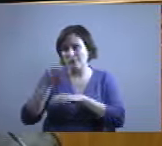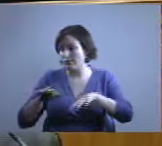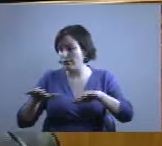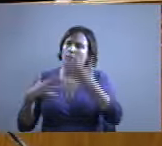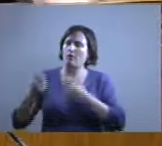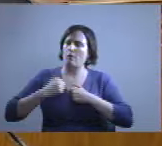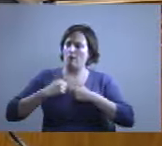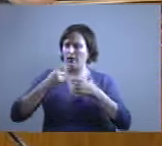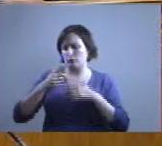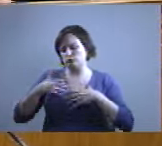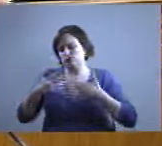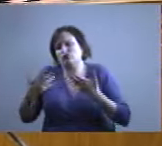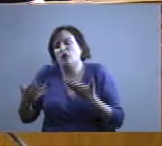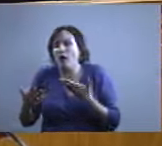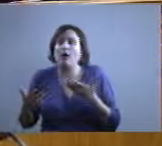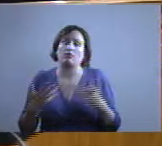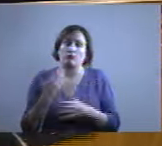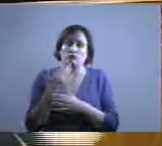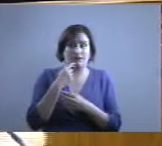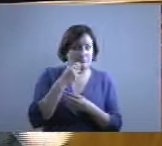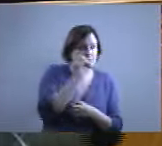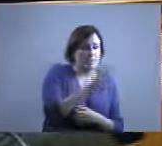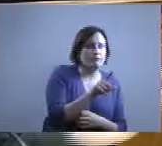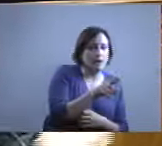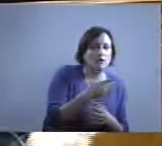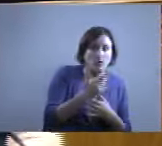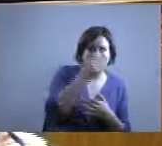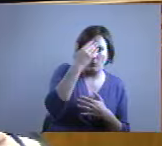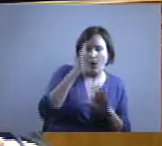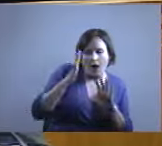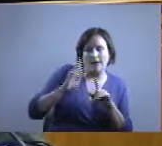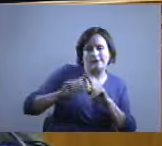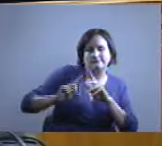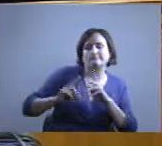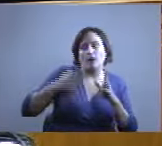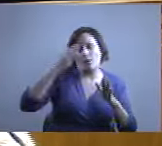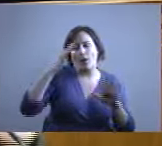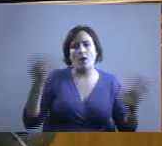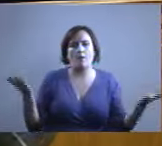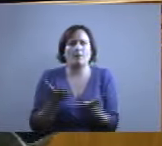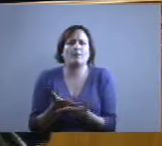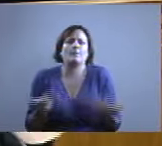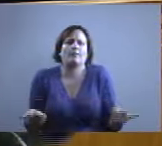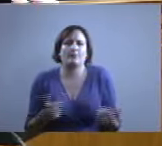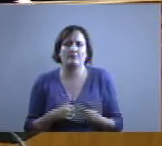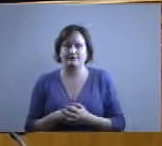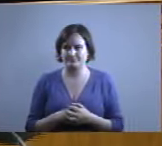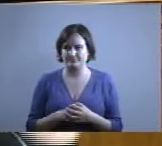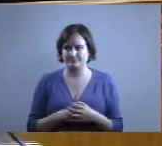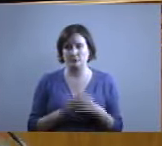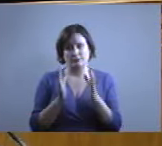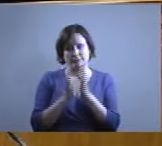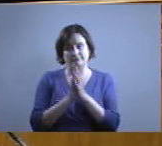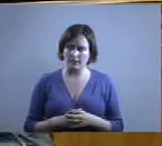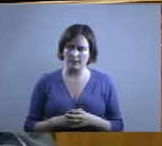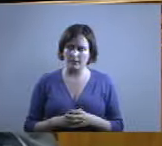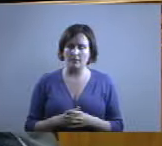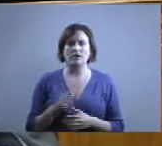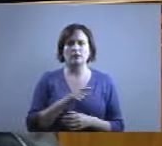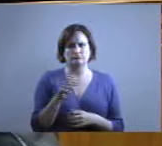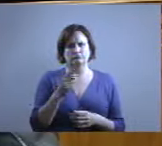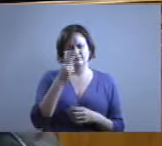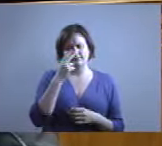verduidelik. Hulde bring, ek weet nie waar sit die vertalers hier in die parlement nie. Baie dankie wat julle doen. Nou kan julle ook aansoek doen oor